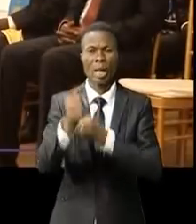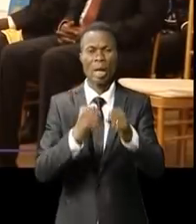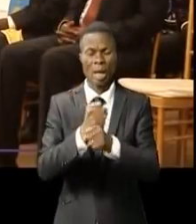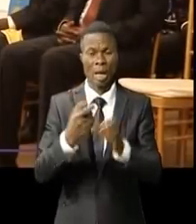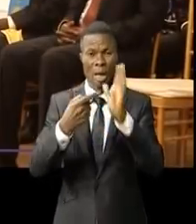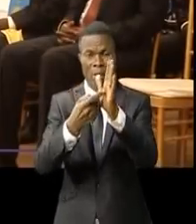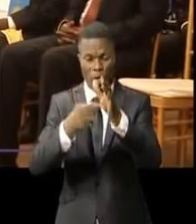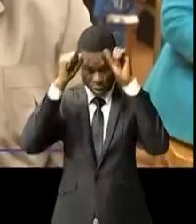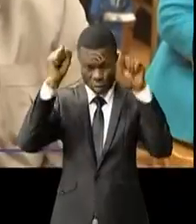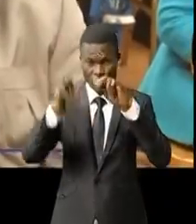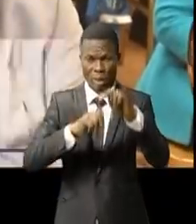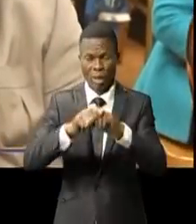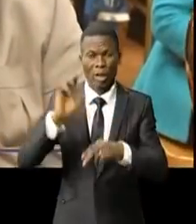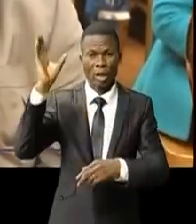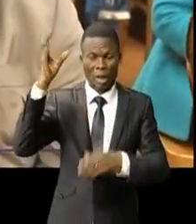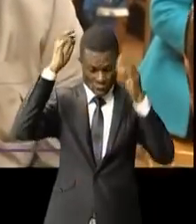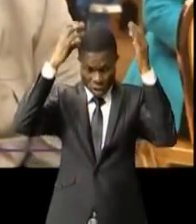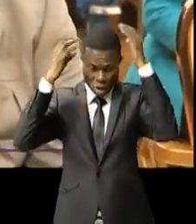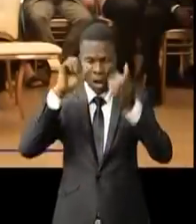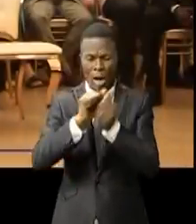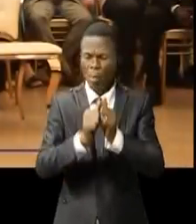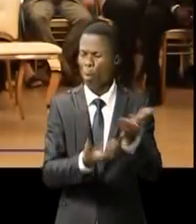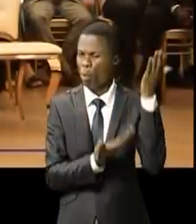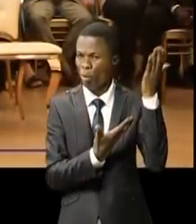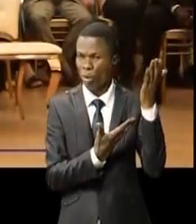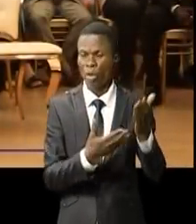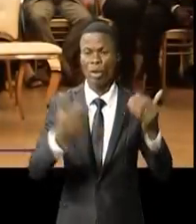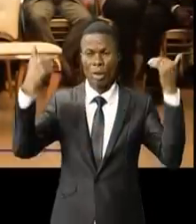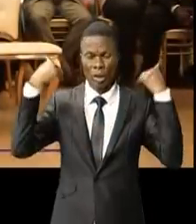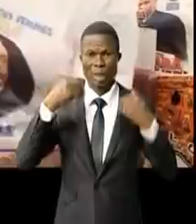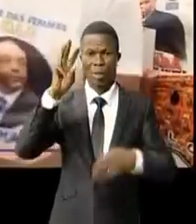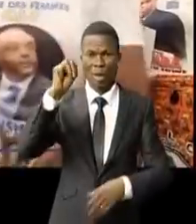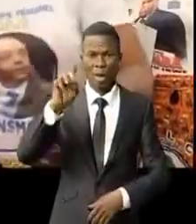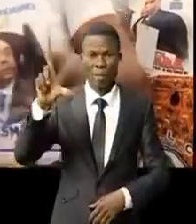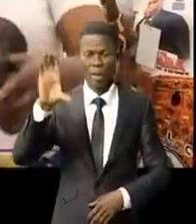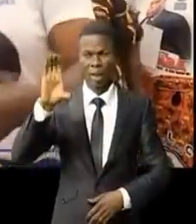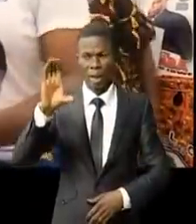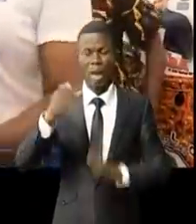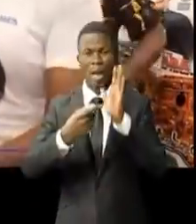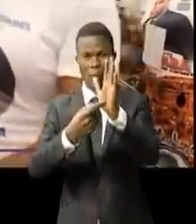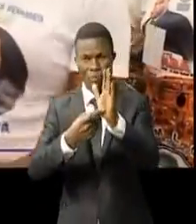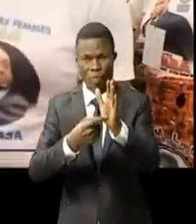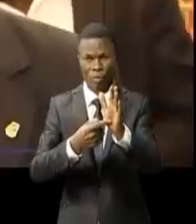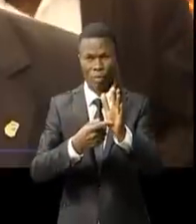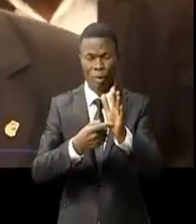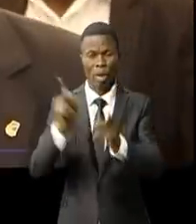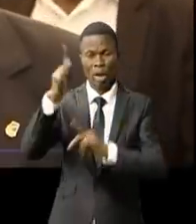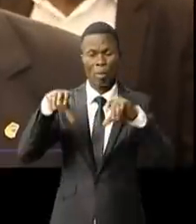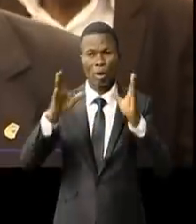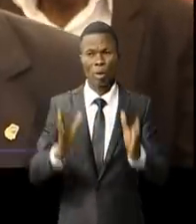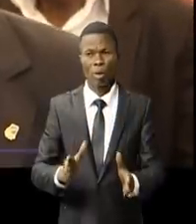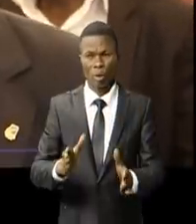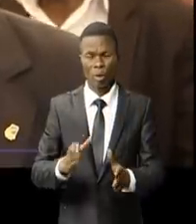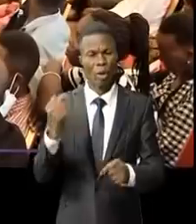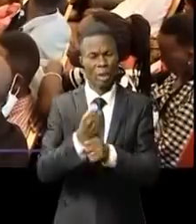président national, Jean-Pierre Bemba, un événement de taille. Le leader du MLC a signifié qu'il faut mettre le peuple congolais dans les